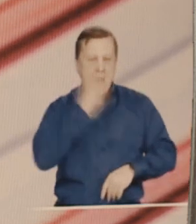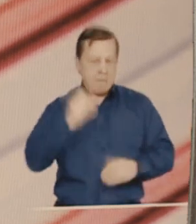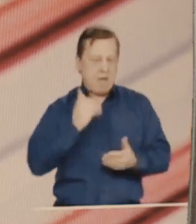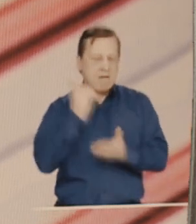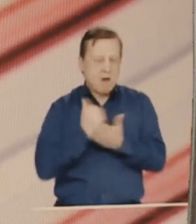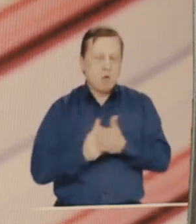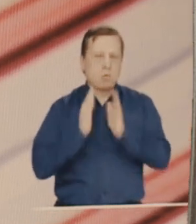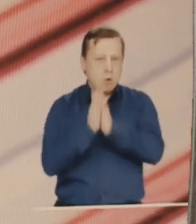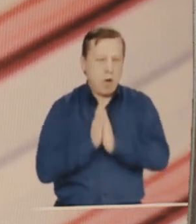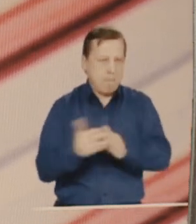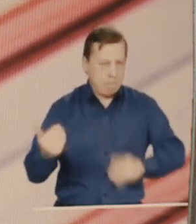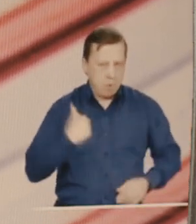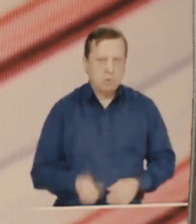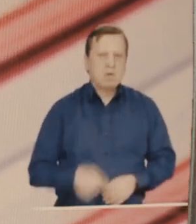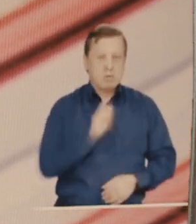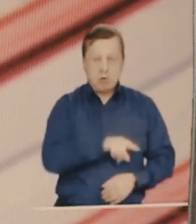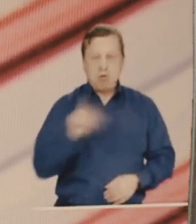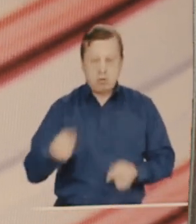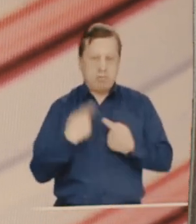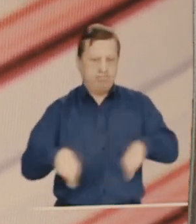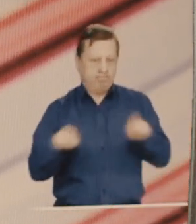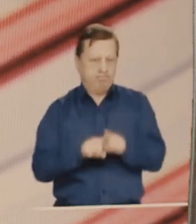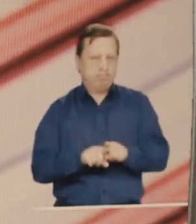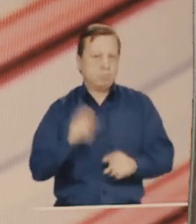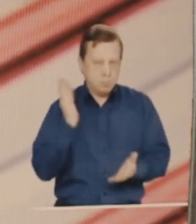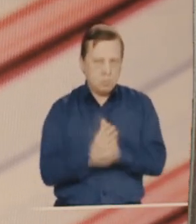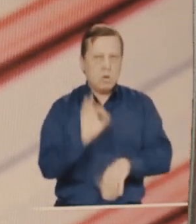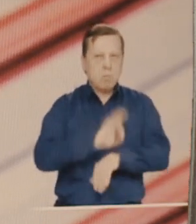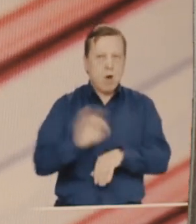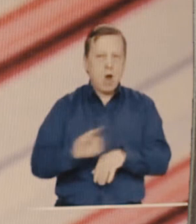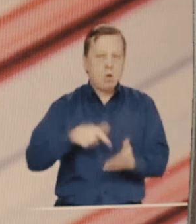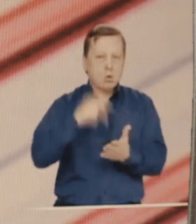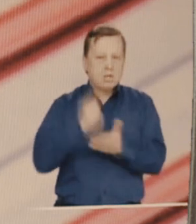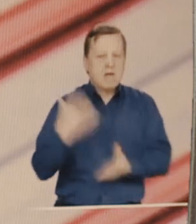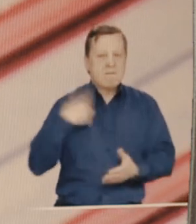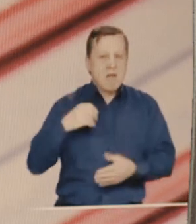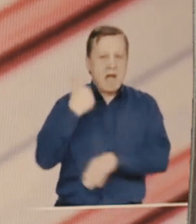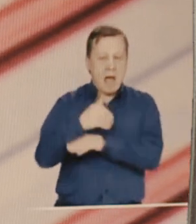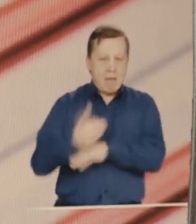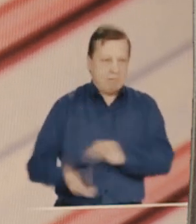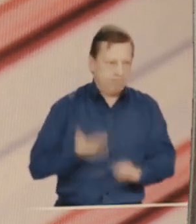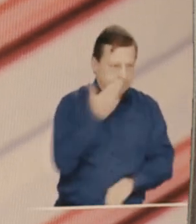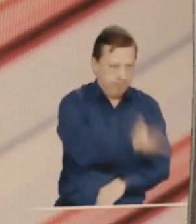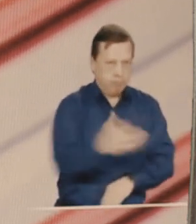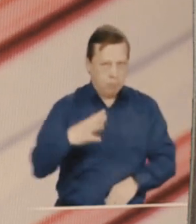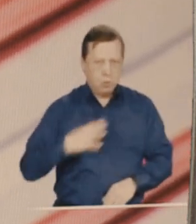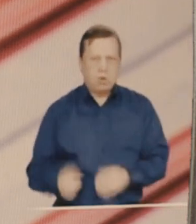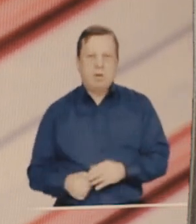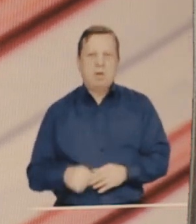warunkach. Zrealizowałem te zobowiązania, złożyłem projekt ustawy obniżającej wiek emerytalny, złożyłem